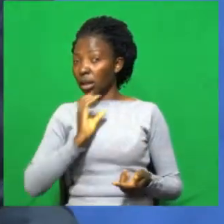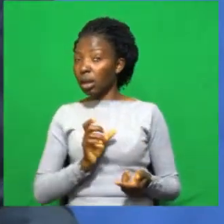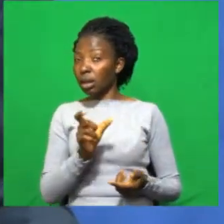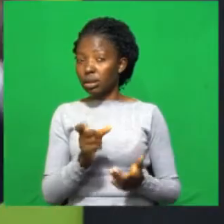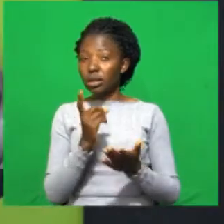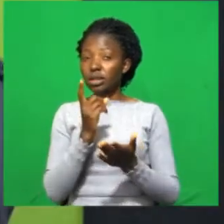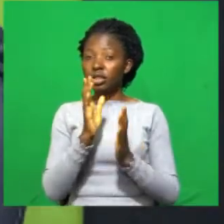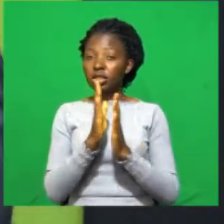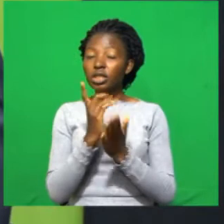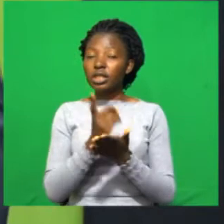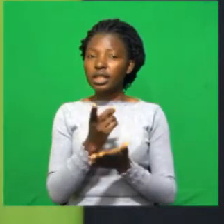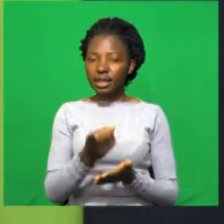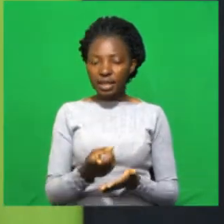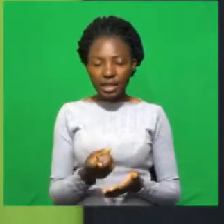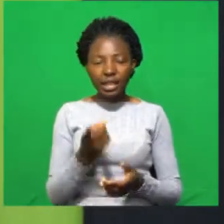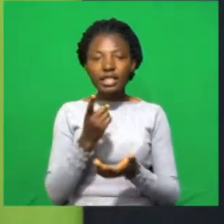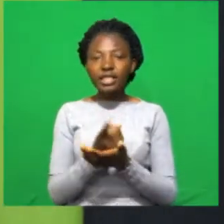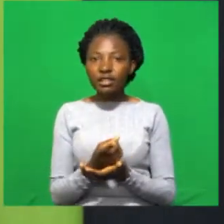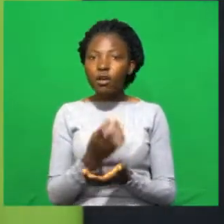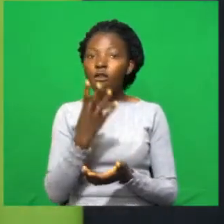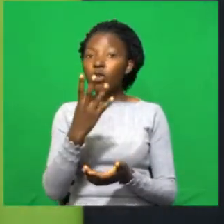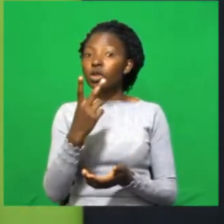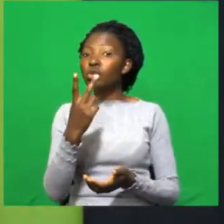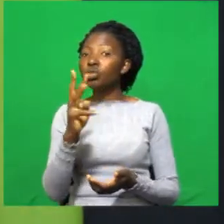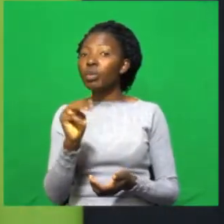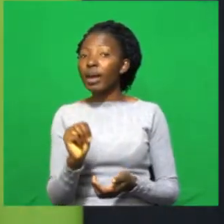neshoko hanzi vakazviita kwe42 months.